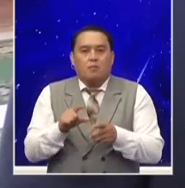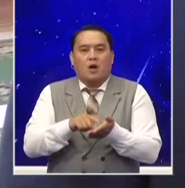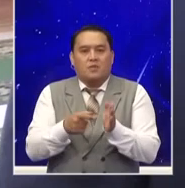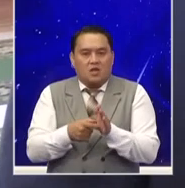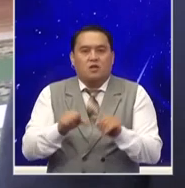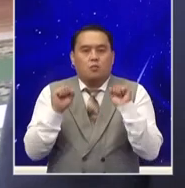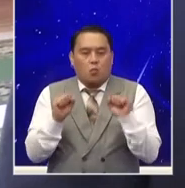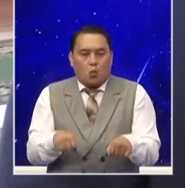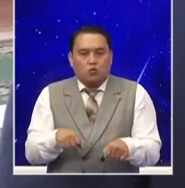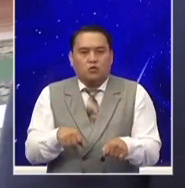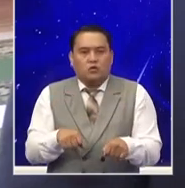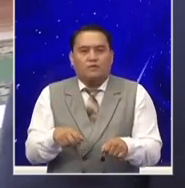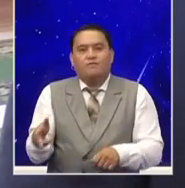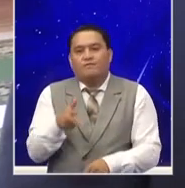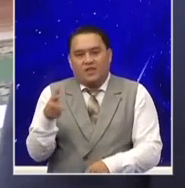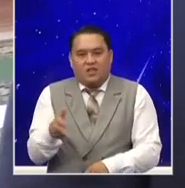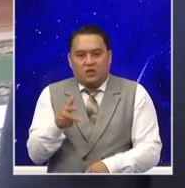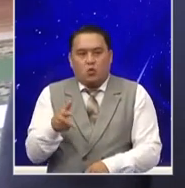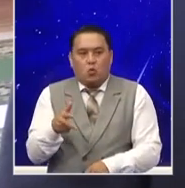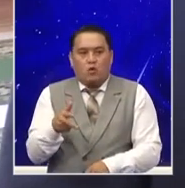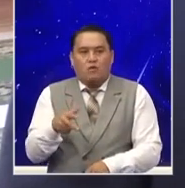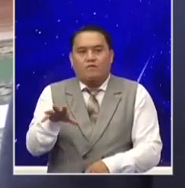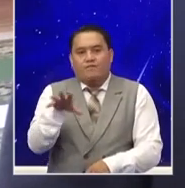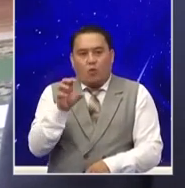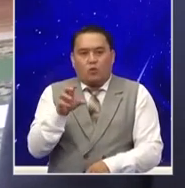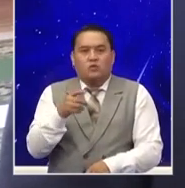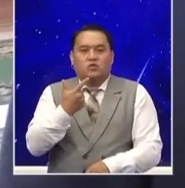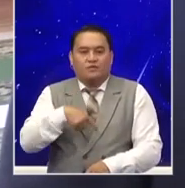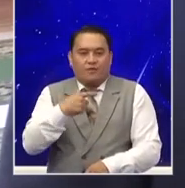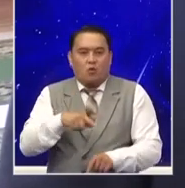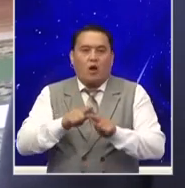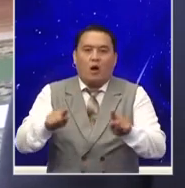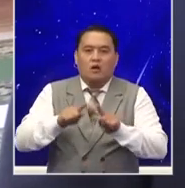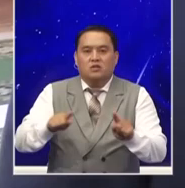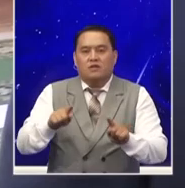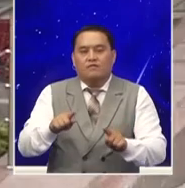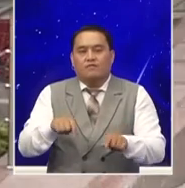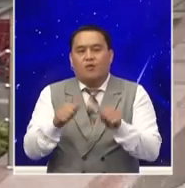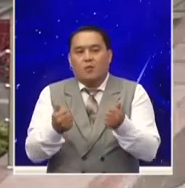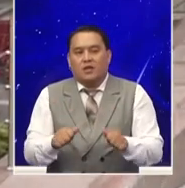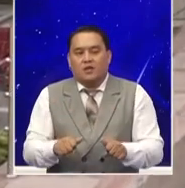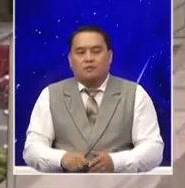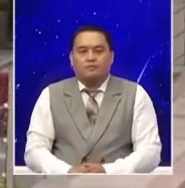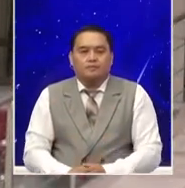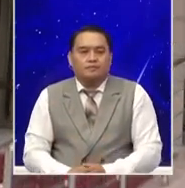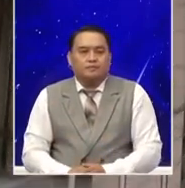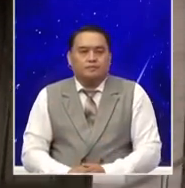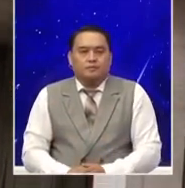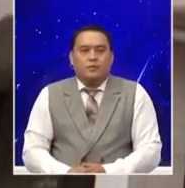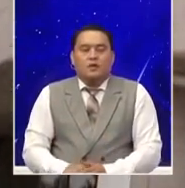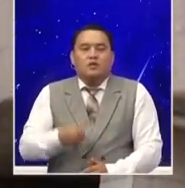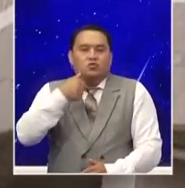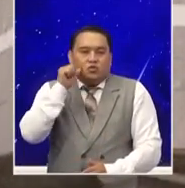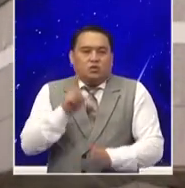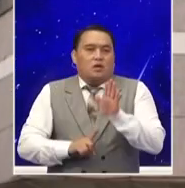может вложить видео, ссылки, фотографии, свои агитационные материалы, чтобы в онлайн-формате. Заявки на участие принимаются уже со